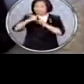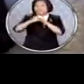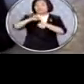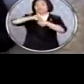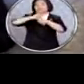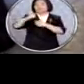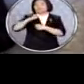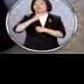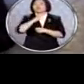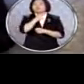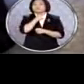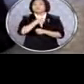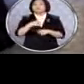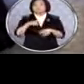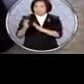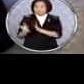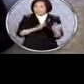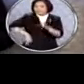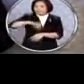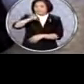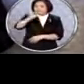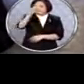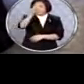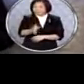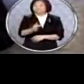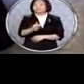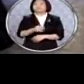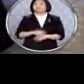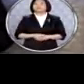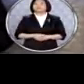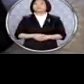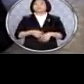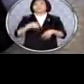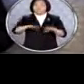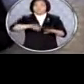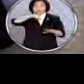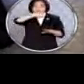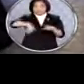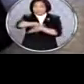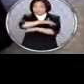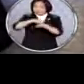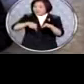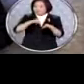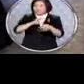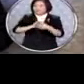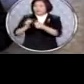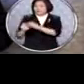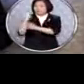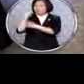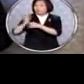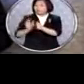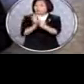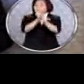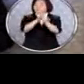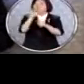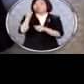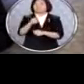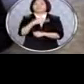量。所以这个我已经准备投入1000亿的基金，让我们的在地经济有一个动能，可以快速的来发